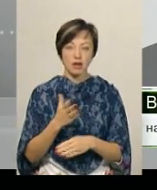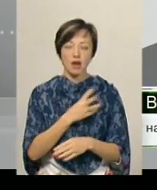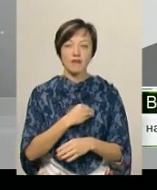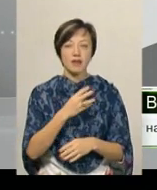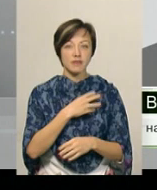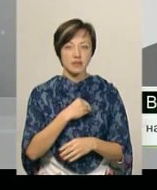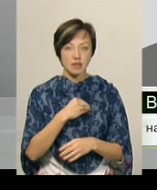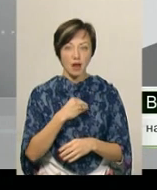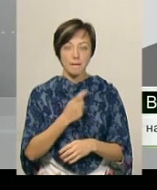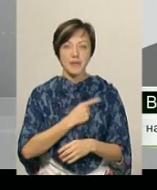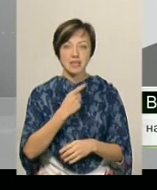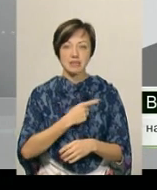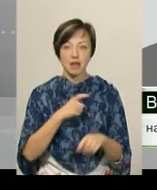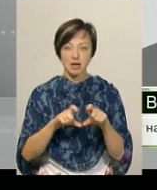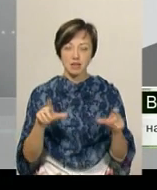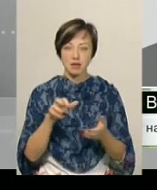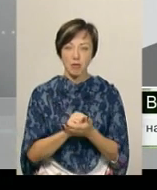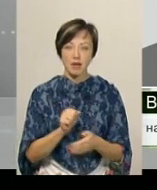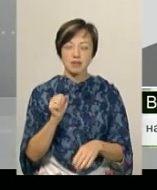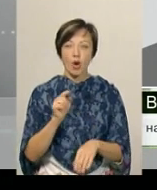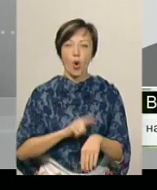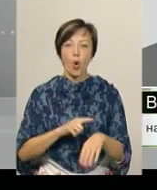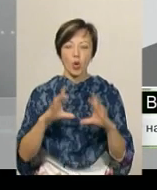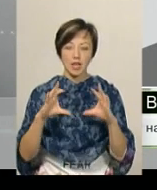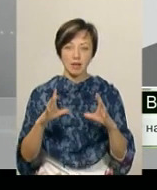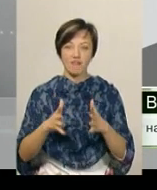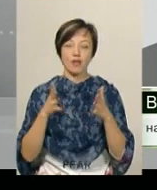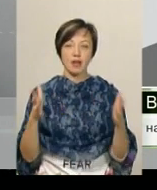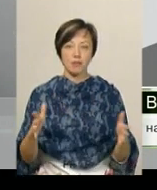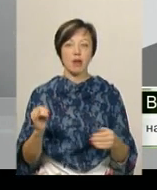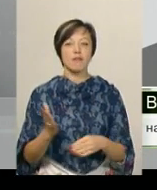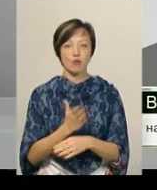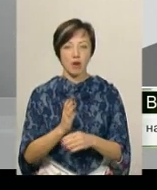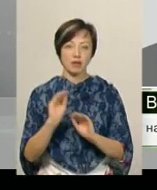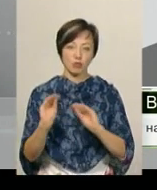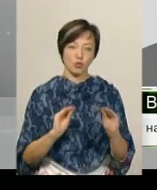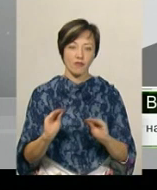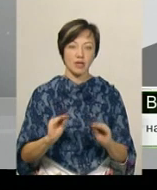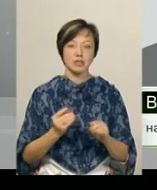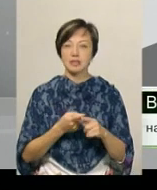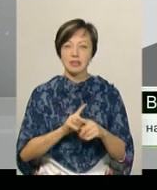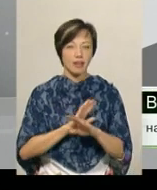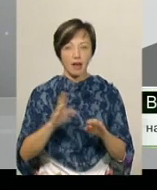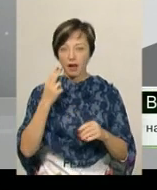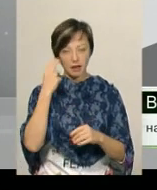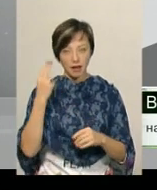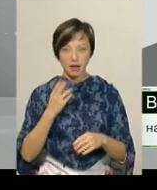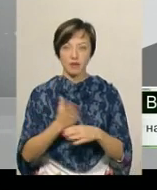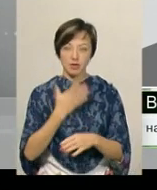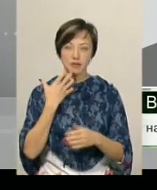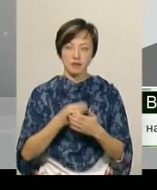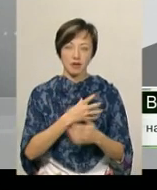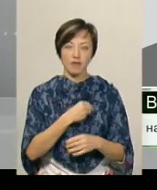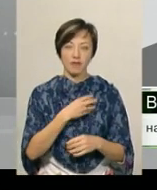львівська майстерня, яка займається годинниками великими. І виробляти, і монтувати. Це не китайські годинники, а виробник Львівик.